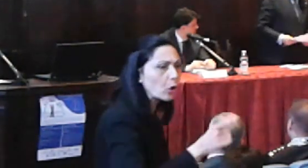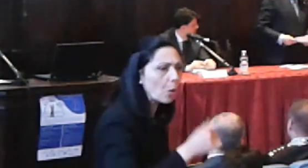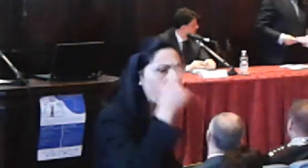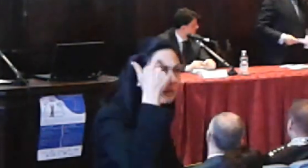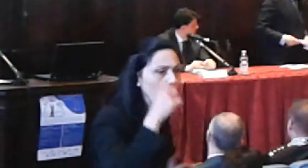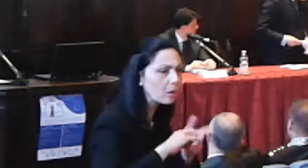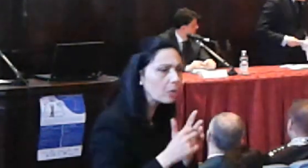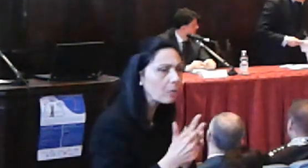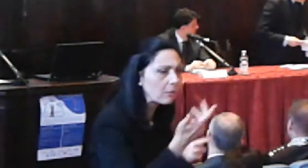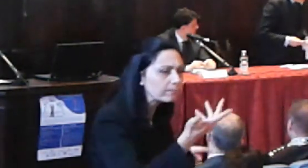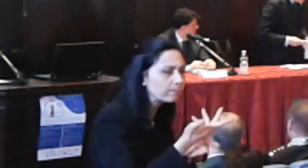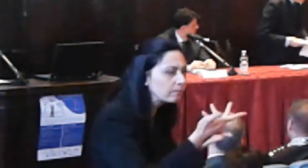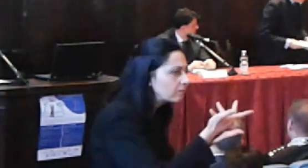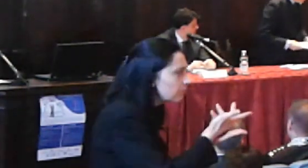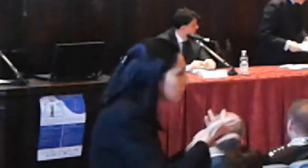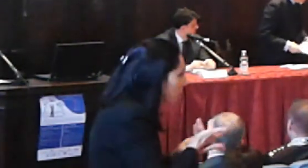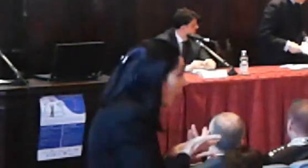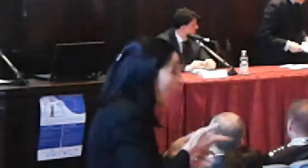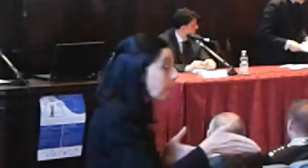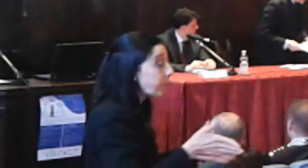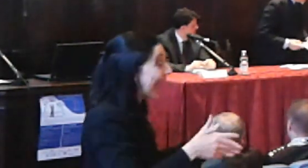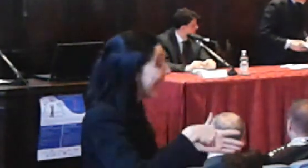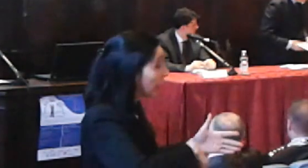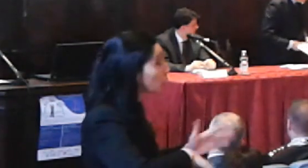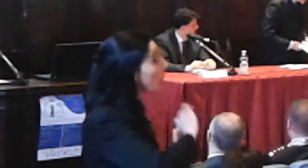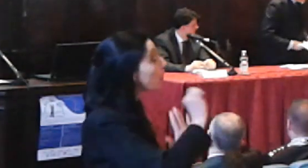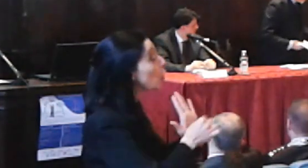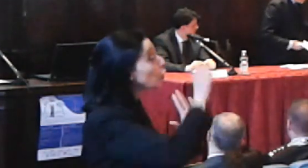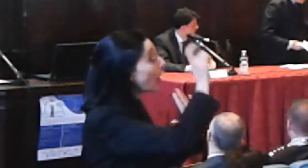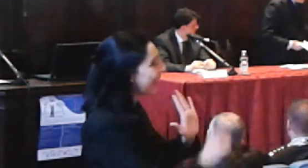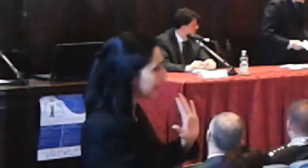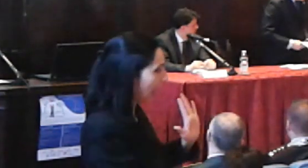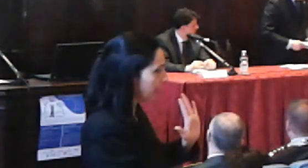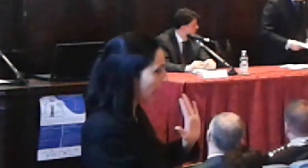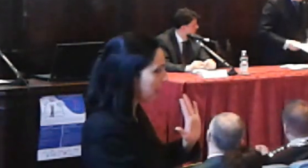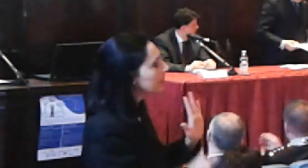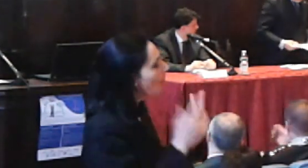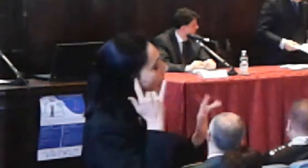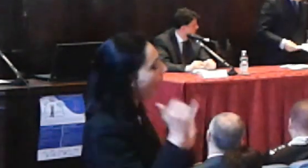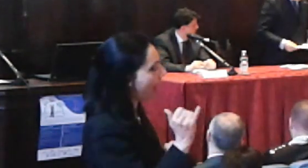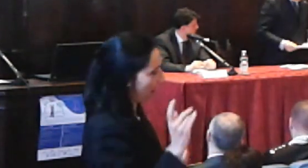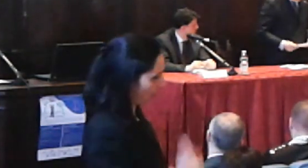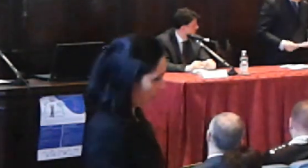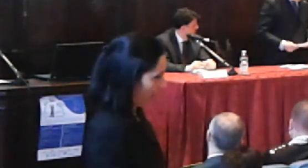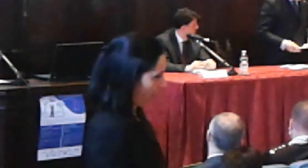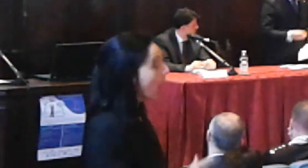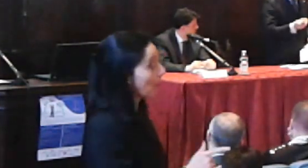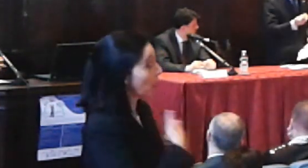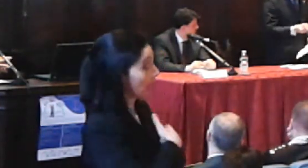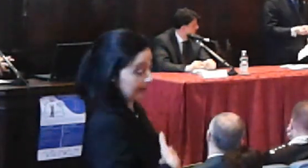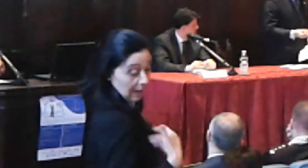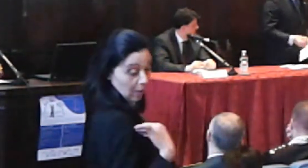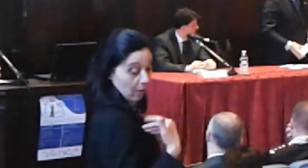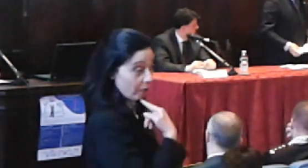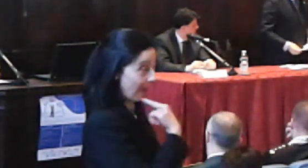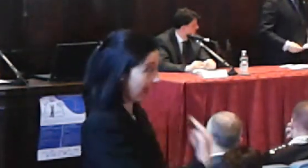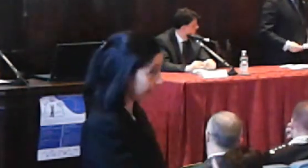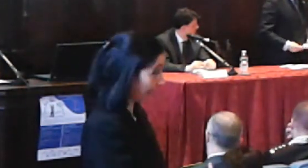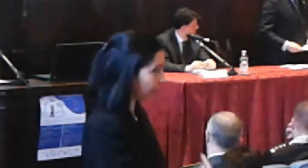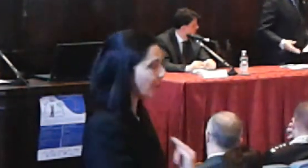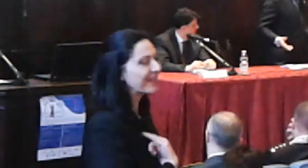Ma in questo periodo della storia d'Italia noi avvertiamo l'esigenza, lo ha accennato il sindaco, di ridurre ad uno un sistema